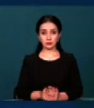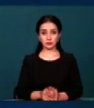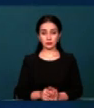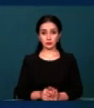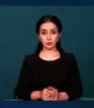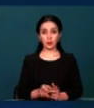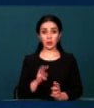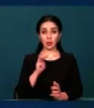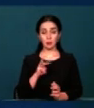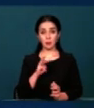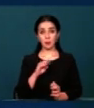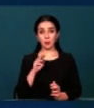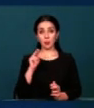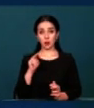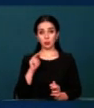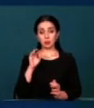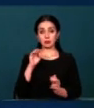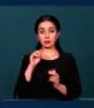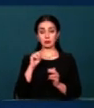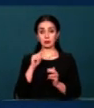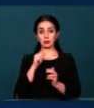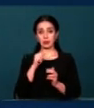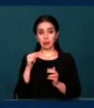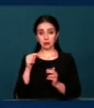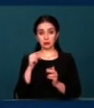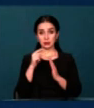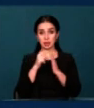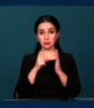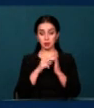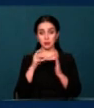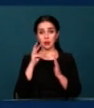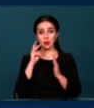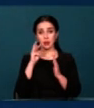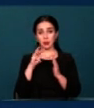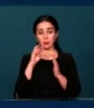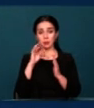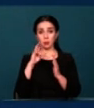M polimer taqsim N monomer teng bo'ladi